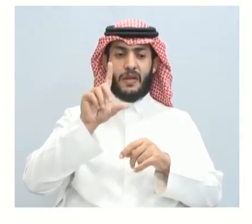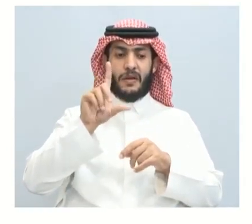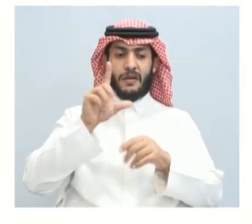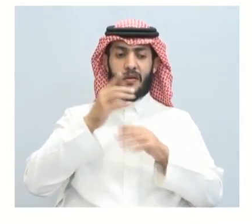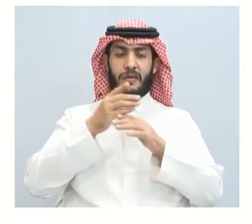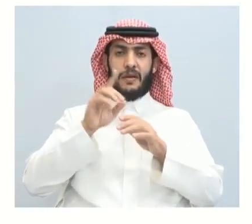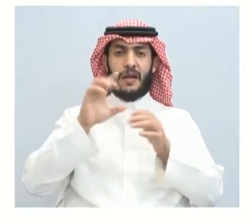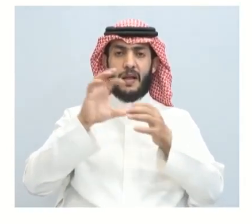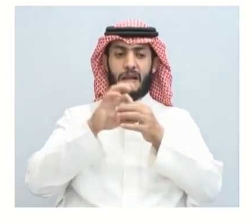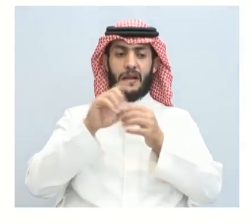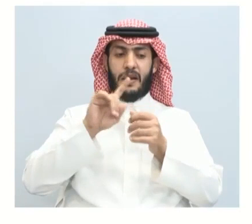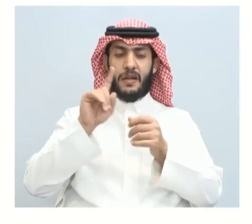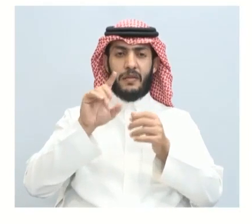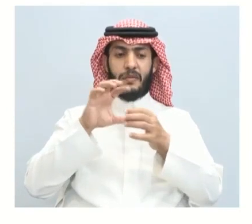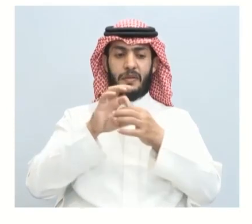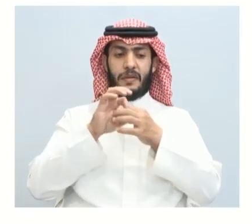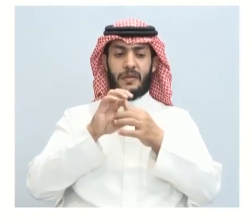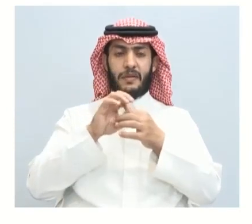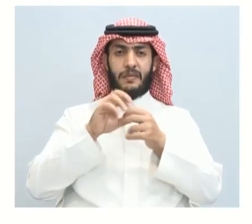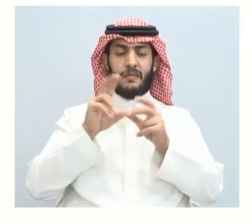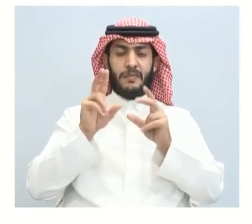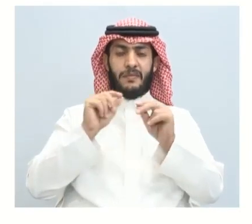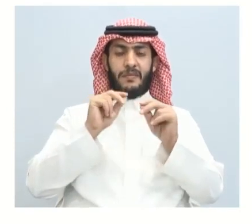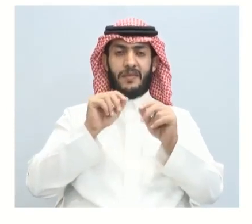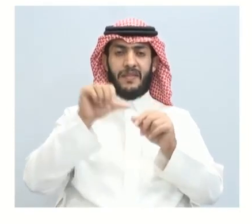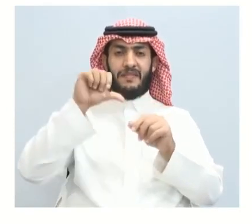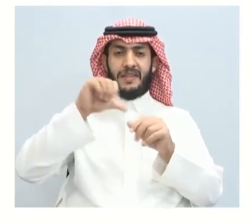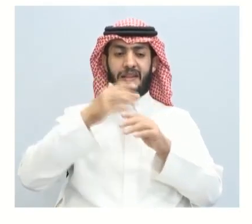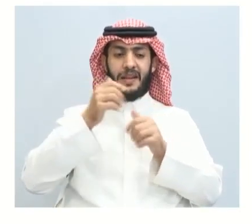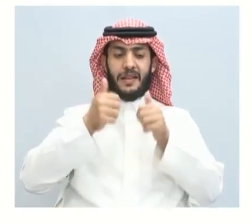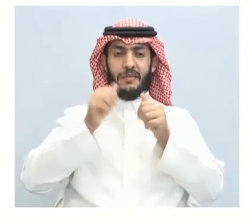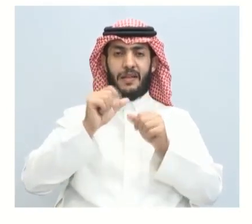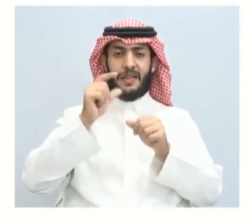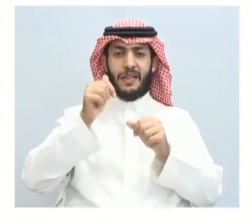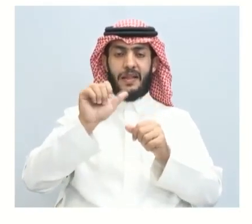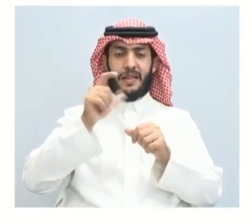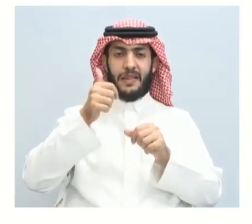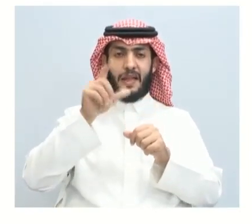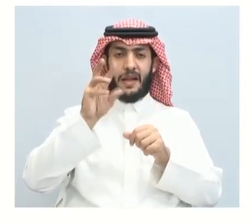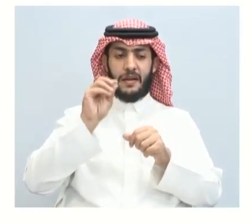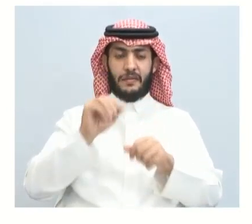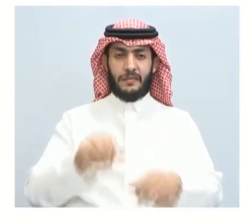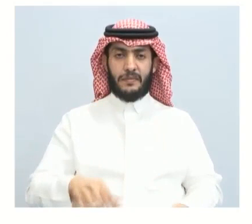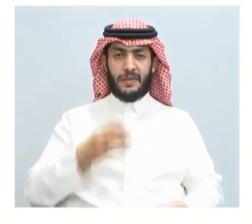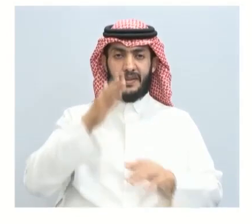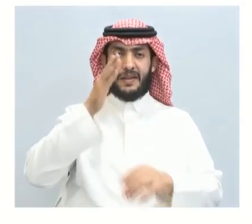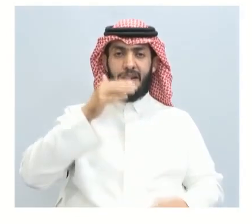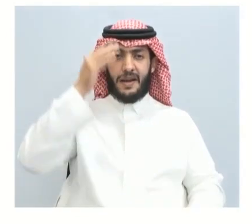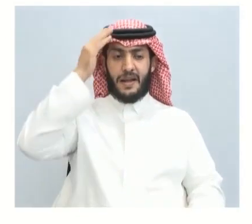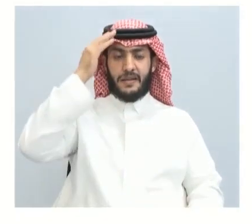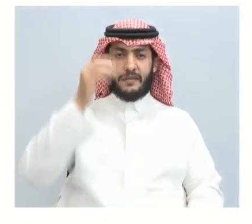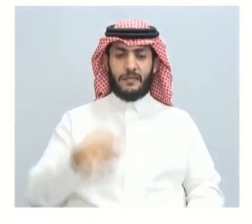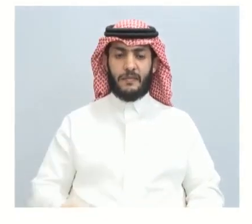تمثل داله علاقه لا تمثل داله لانها تفشل في اختبار الخط الراسي بشكل